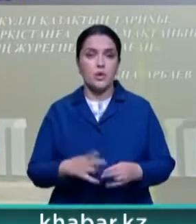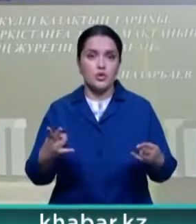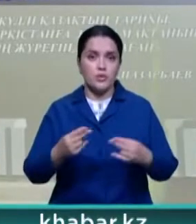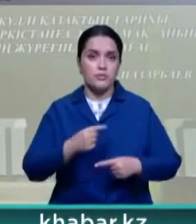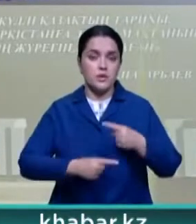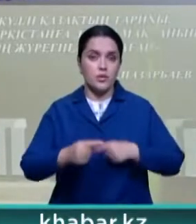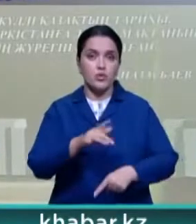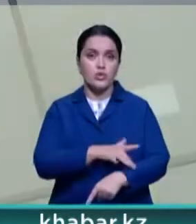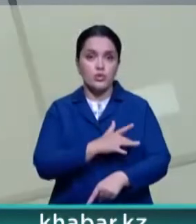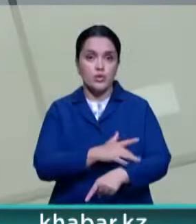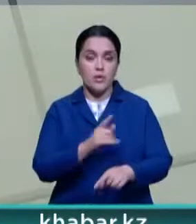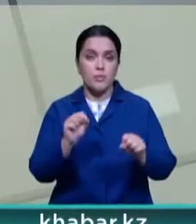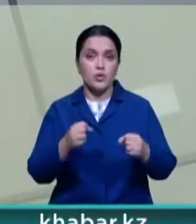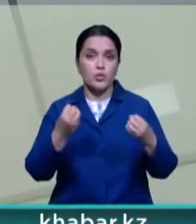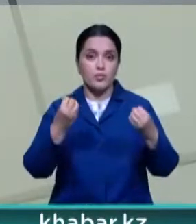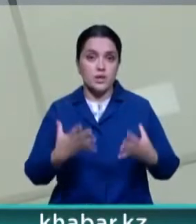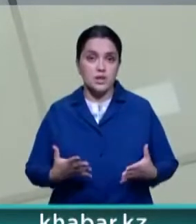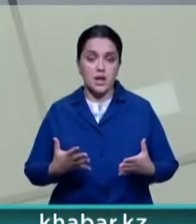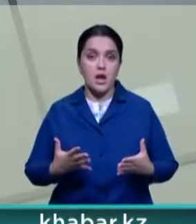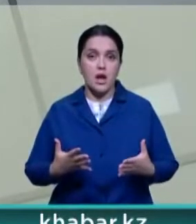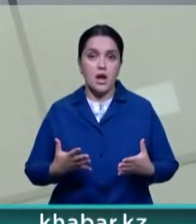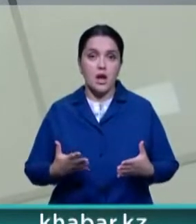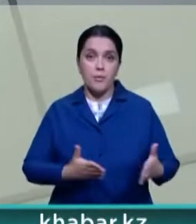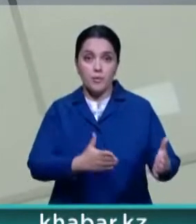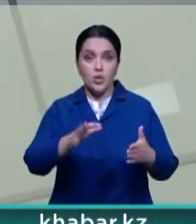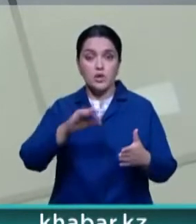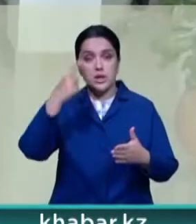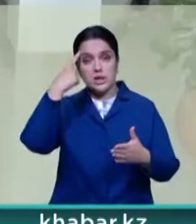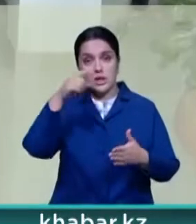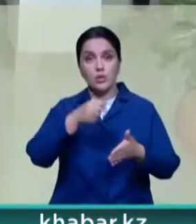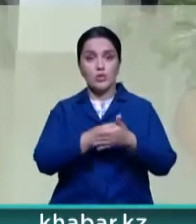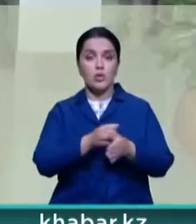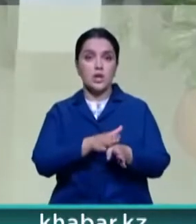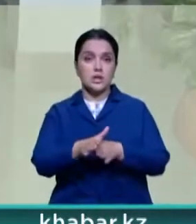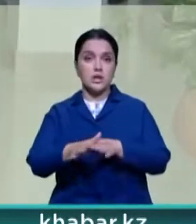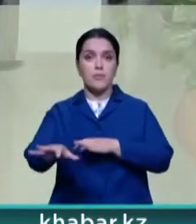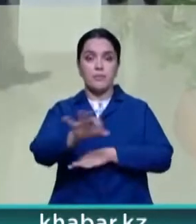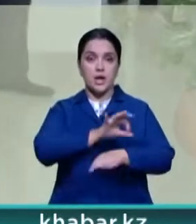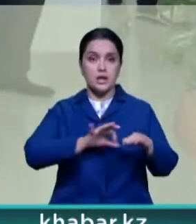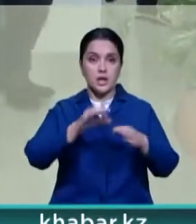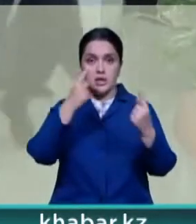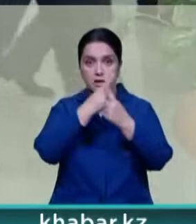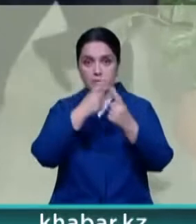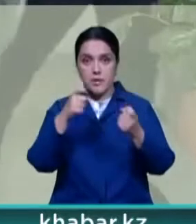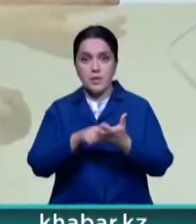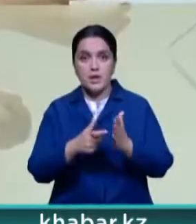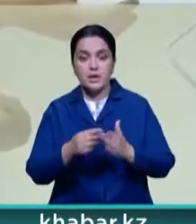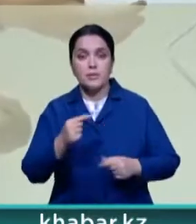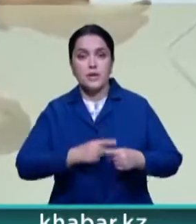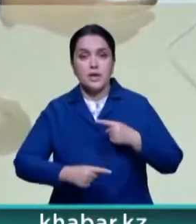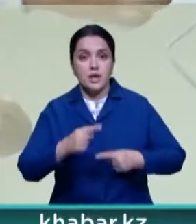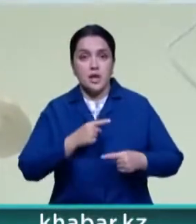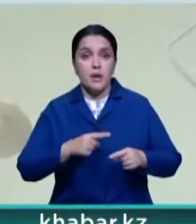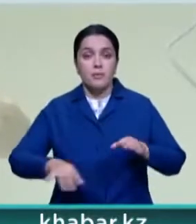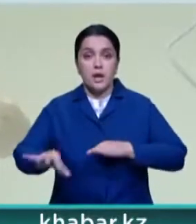востребованных среди бизнесменов услуг. Это позволит упростить путь от идеи до реализации проекта, сообщили в Палате предпринимателей Атамекен.